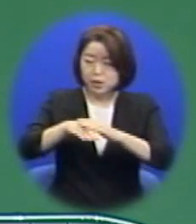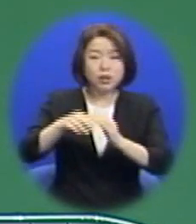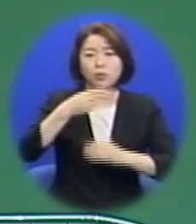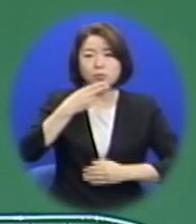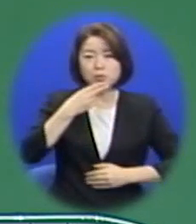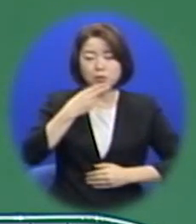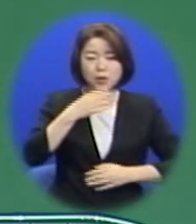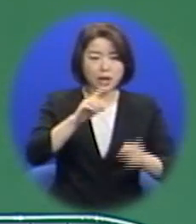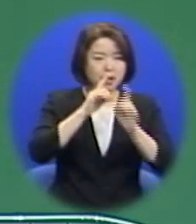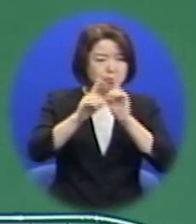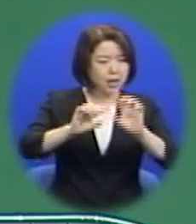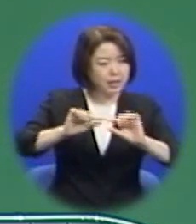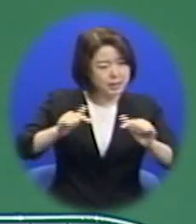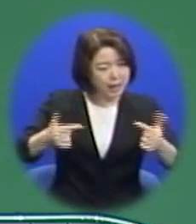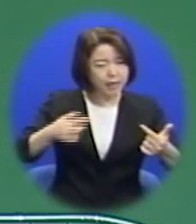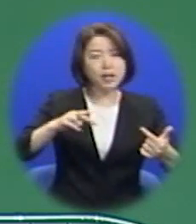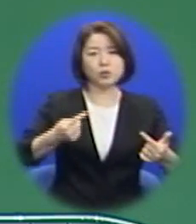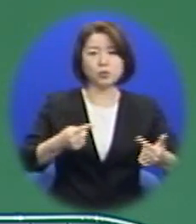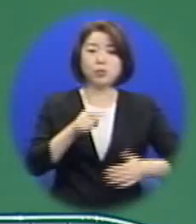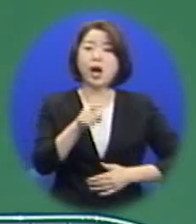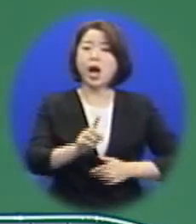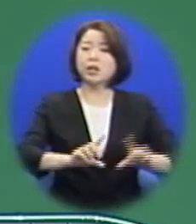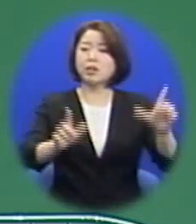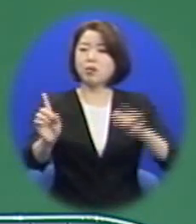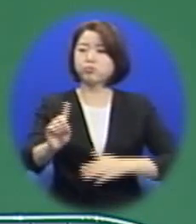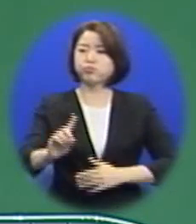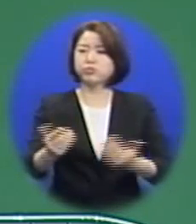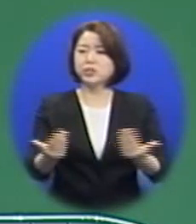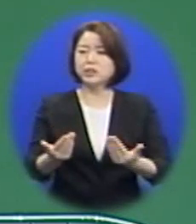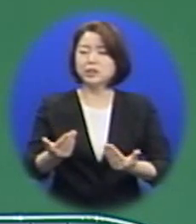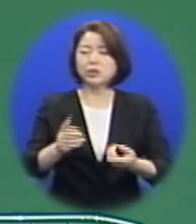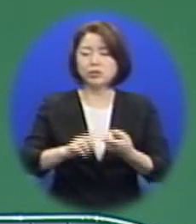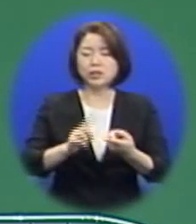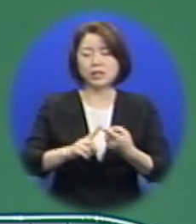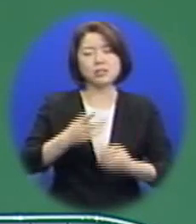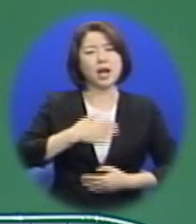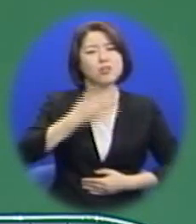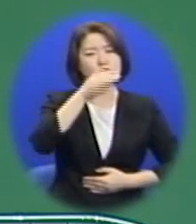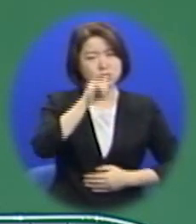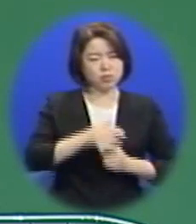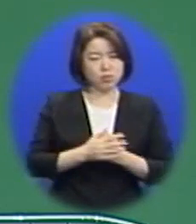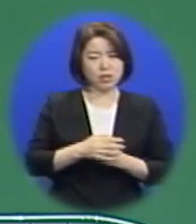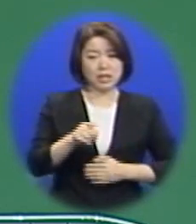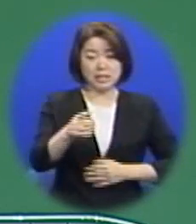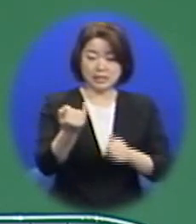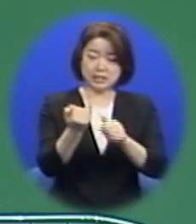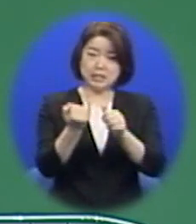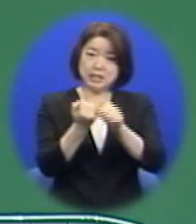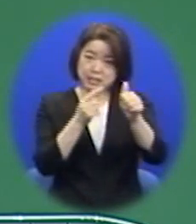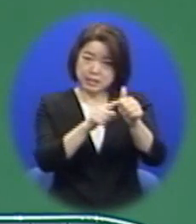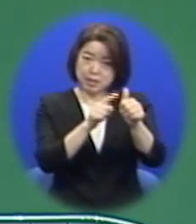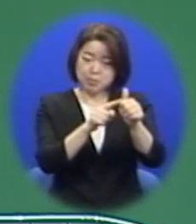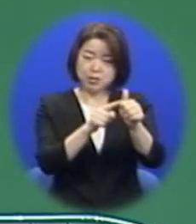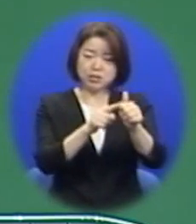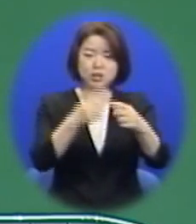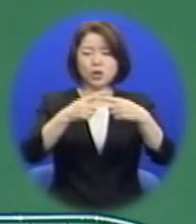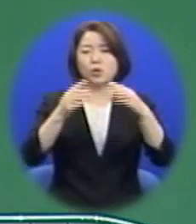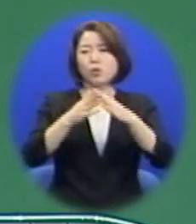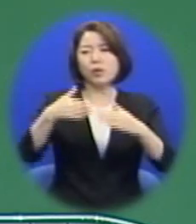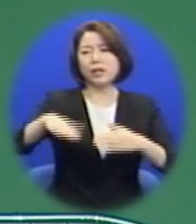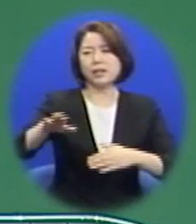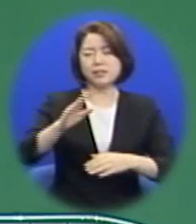말을 하지 않아도 그날 무슨 일이 있었는지 알 것 같으더라. 그 남편이 아내가 교회 가는 것을